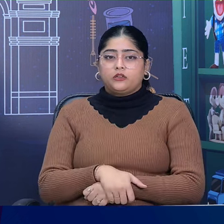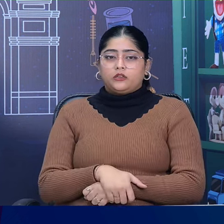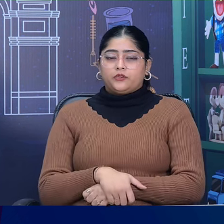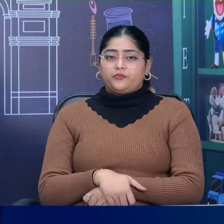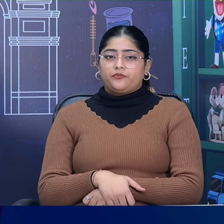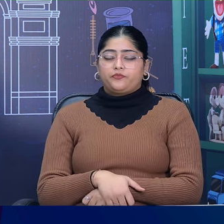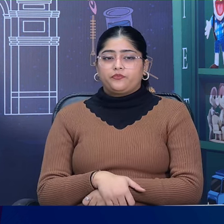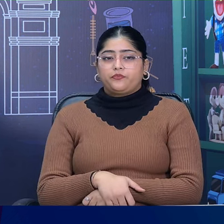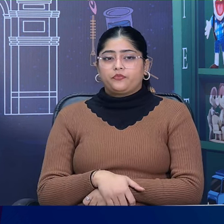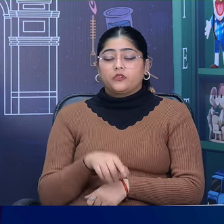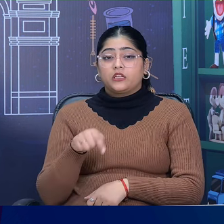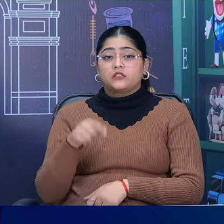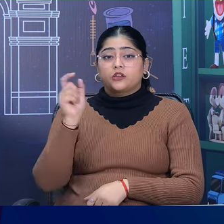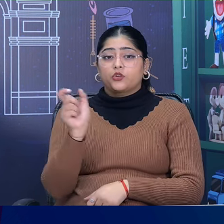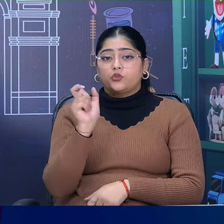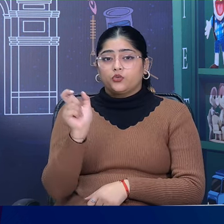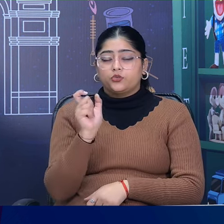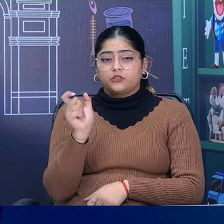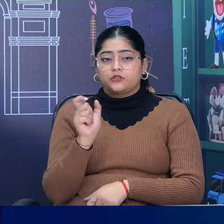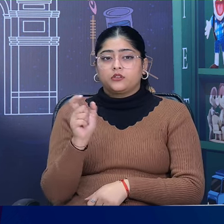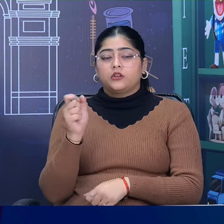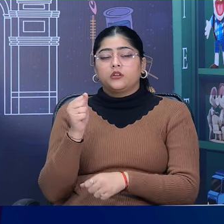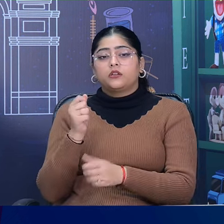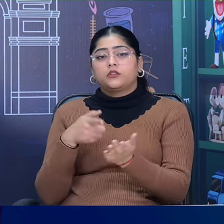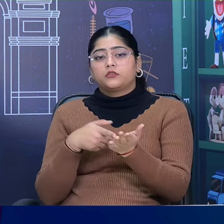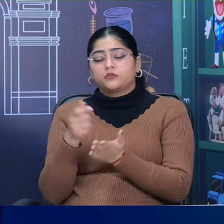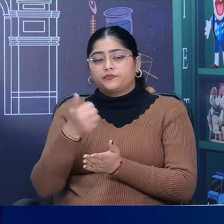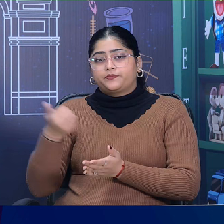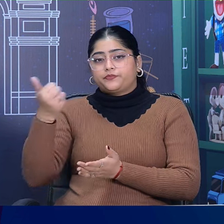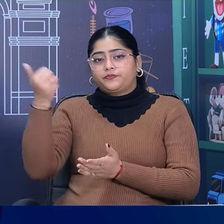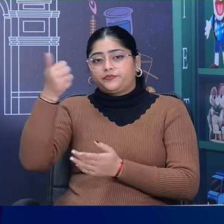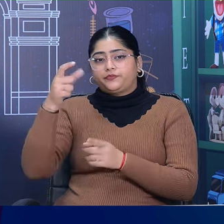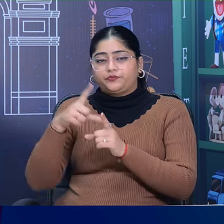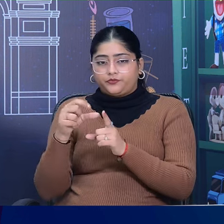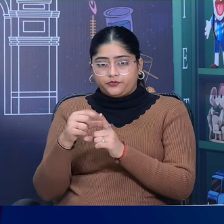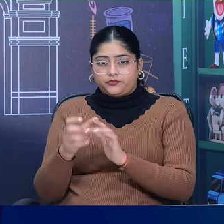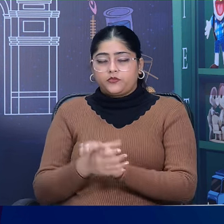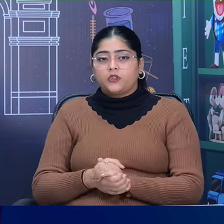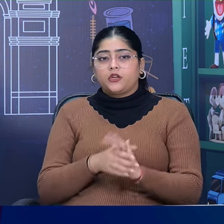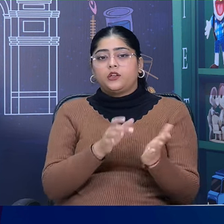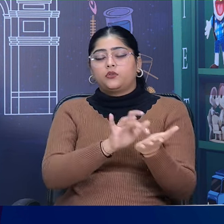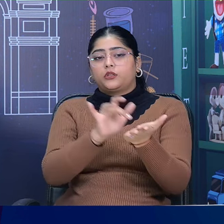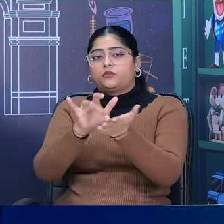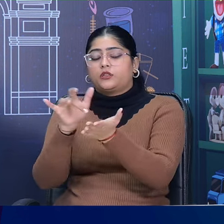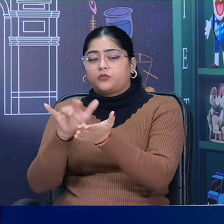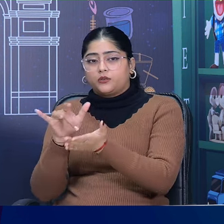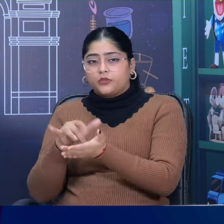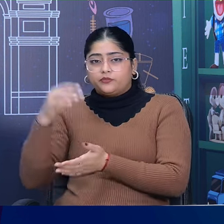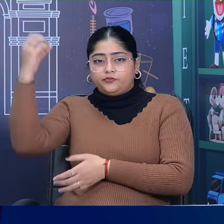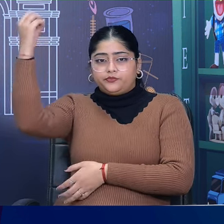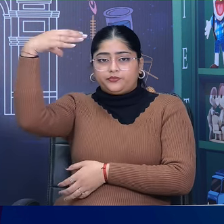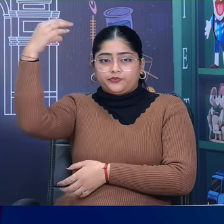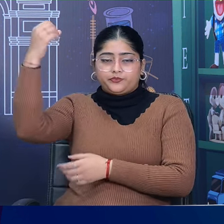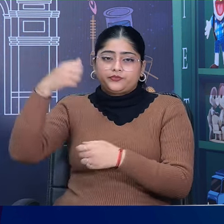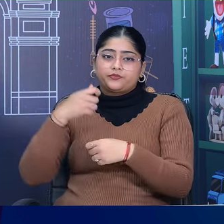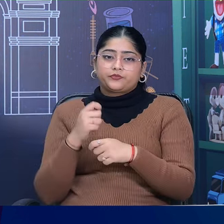उपयोग या मैं कहूं इस पैसे का सदुपयोग ग्राम पंंचायत को करना पड़ता है तो ग्राम पंचायत जगह-जगह गांव में लाइट लगवाती है